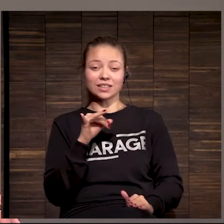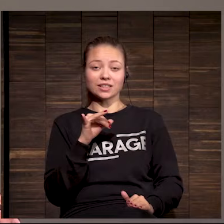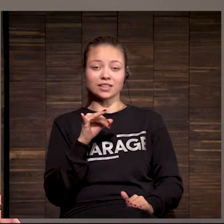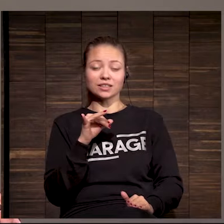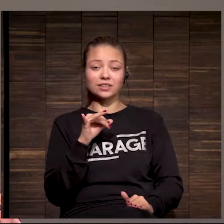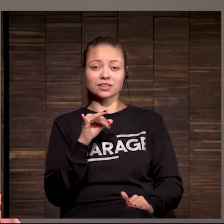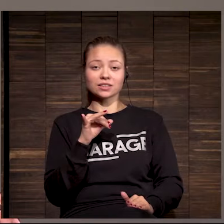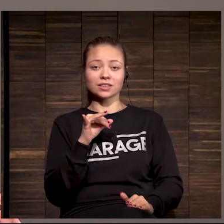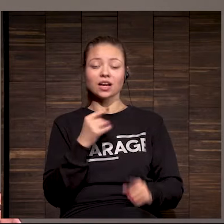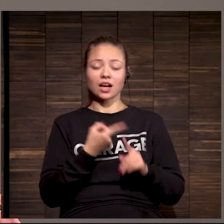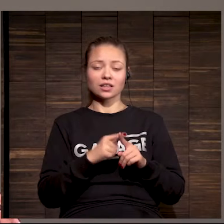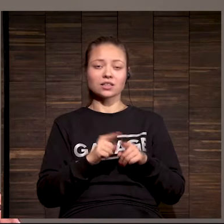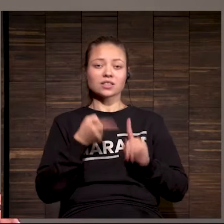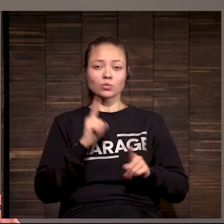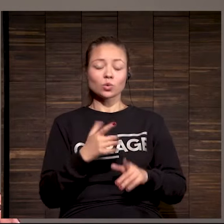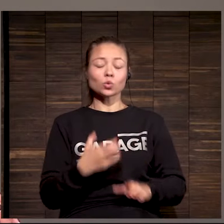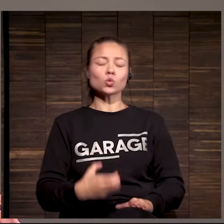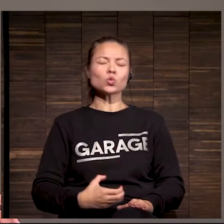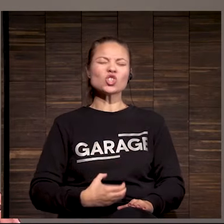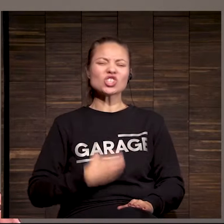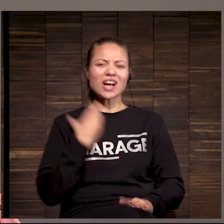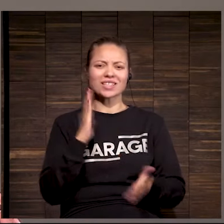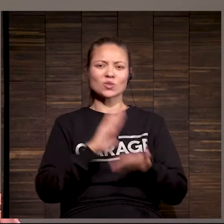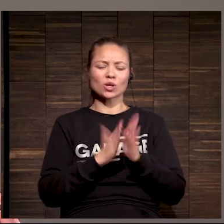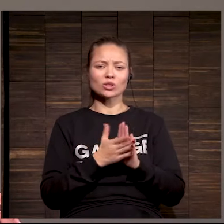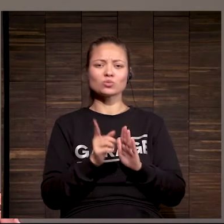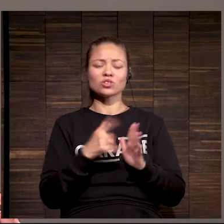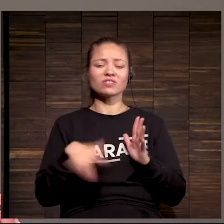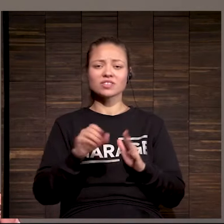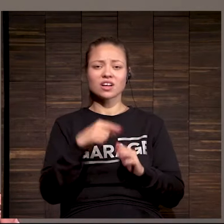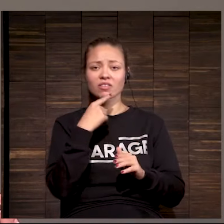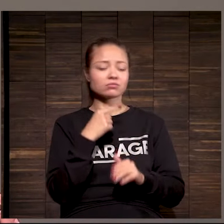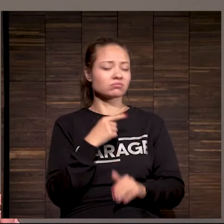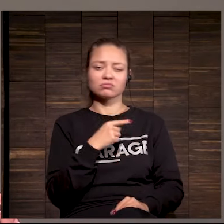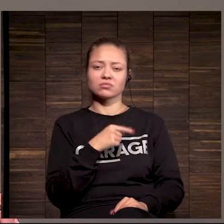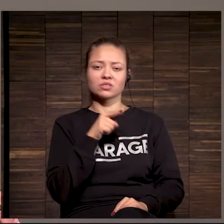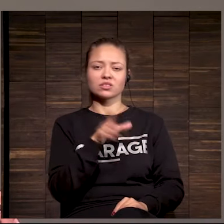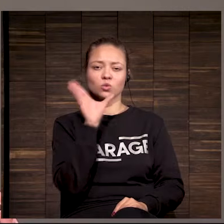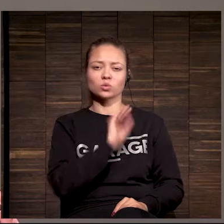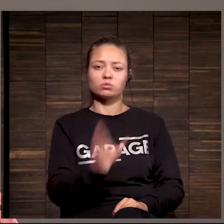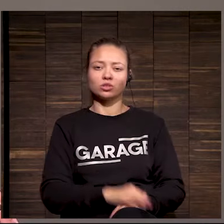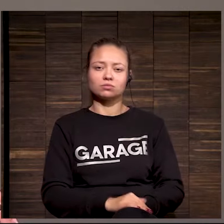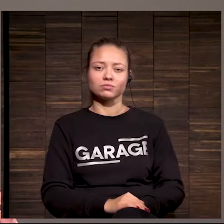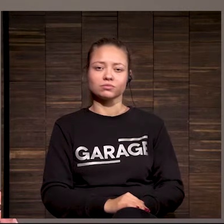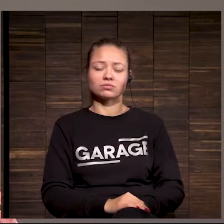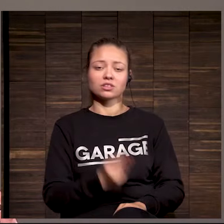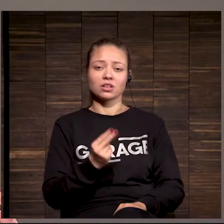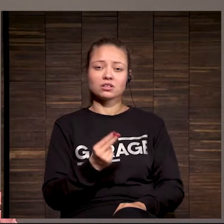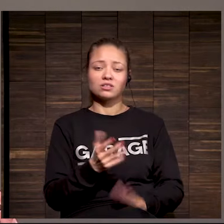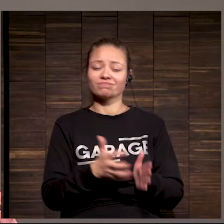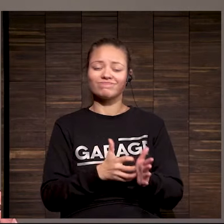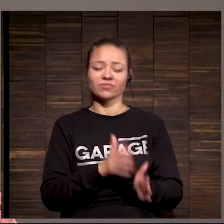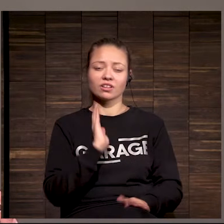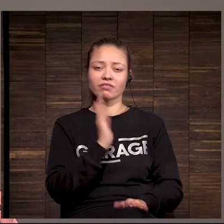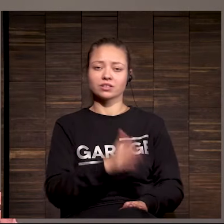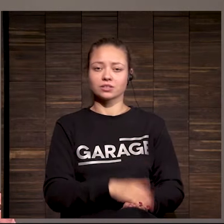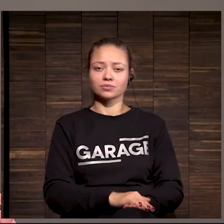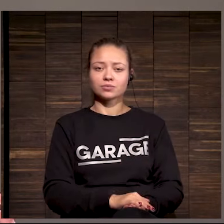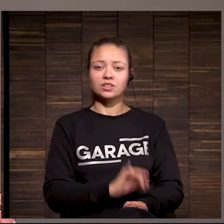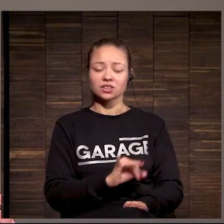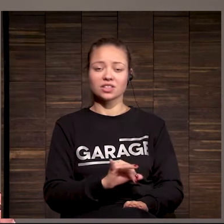это на самом деле ужасная ситуация в том что все тебе говорят что ты не успеешь а денег не хватит и